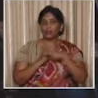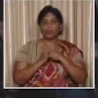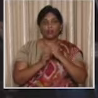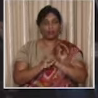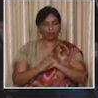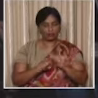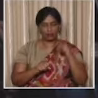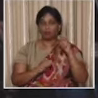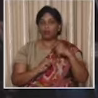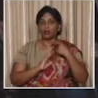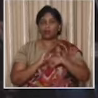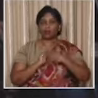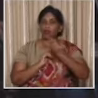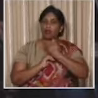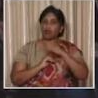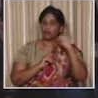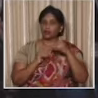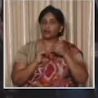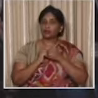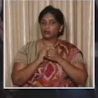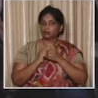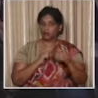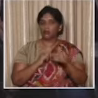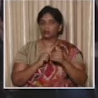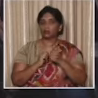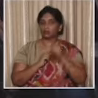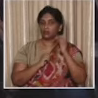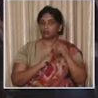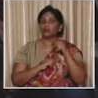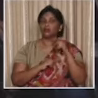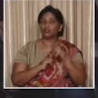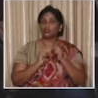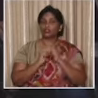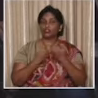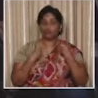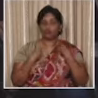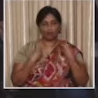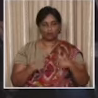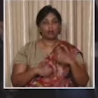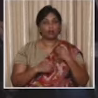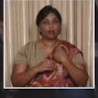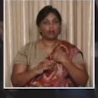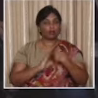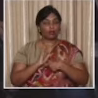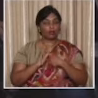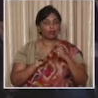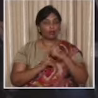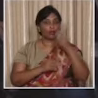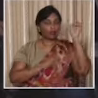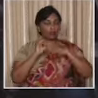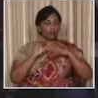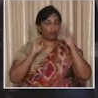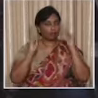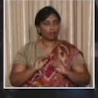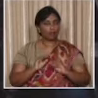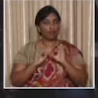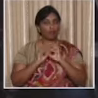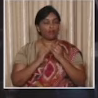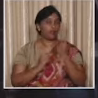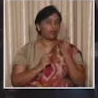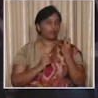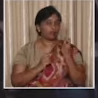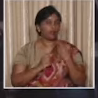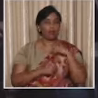අයට රටින් පිටුවහල් කරන තත්ත්වෙට පාර කැපෙනවා. එතකොට එයාගේ රස්සා නැති වෙනවා. අපේ රටේ ඉන්න ඩොලර් නැති වෙනවා. අපේ රටේ පවුල් 2000කට